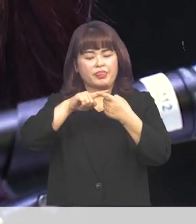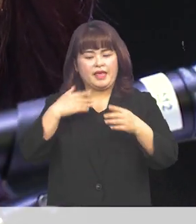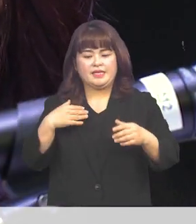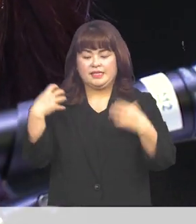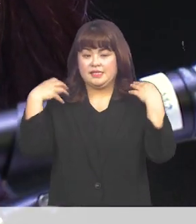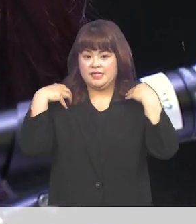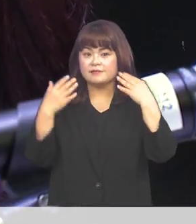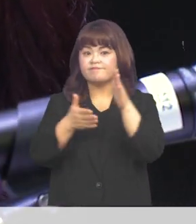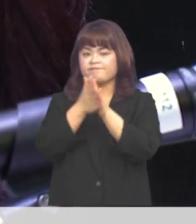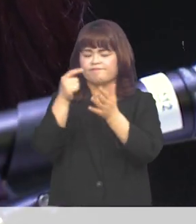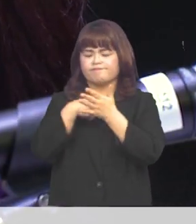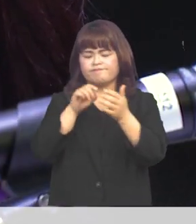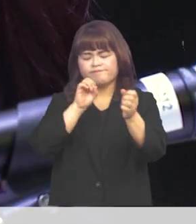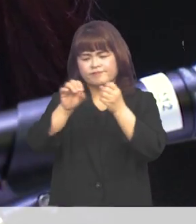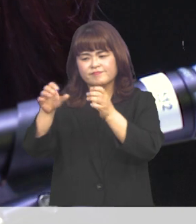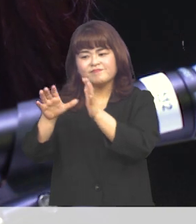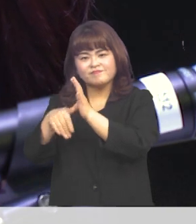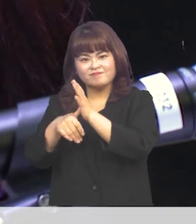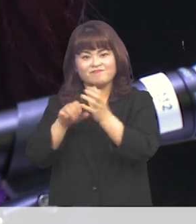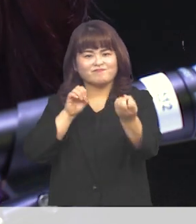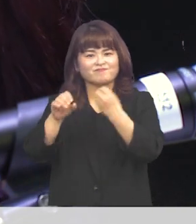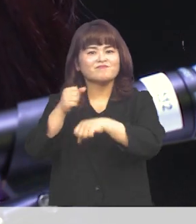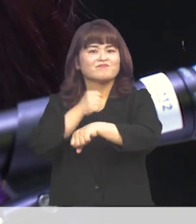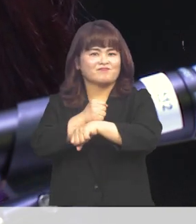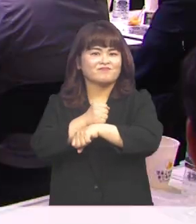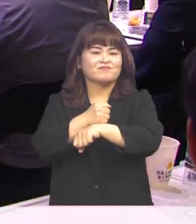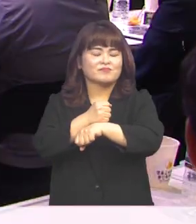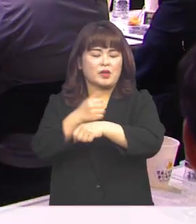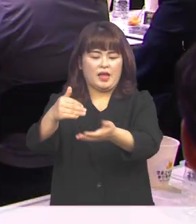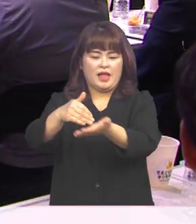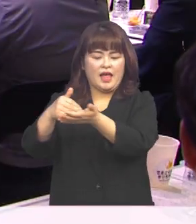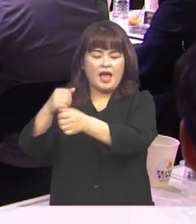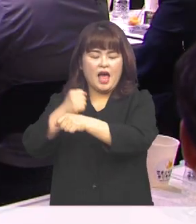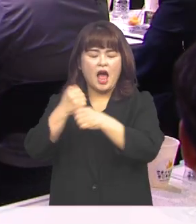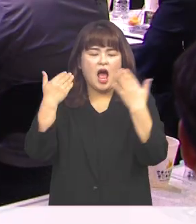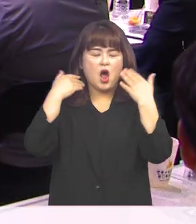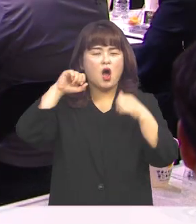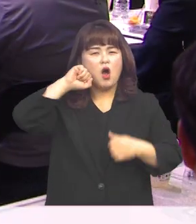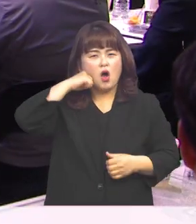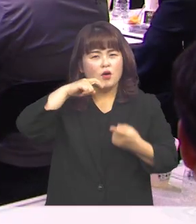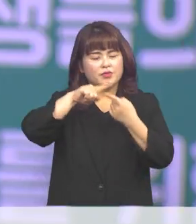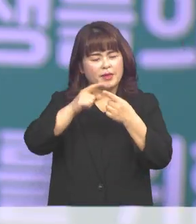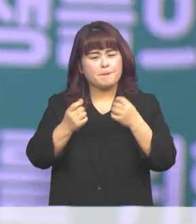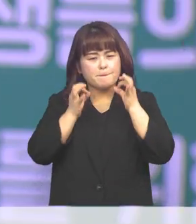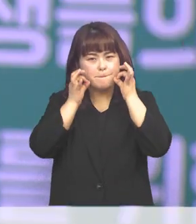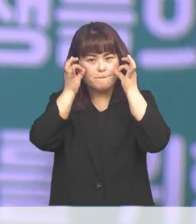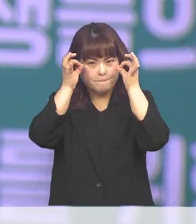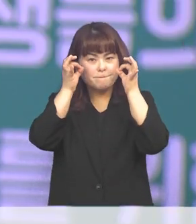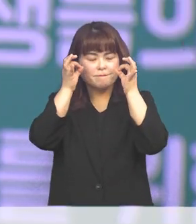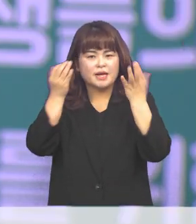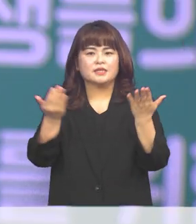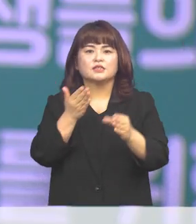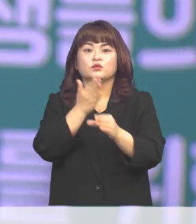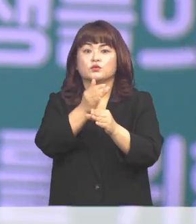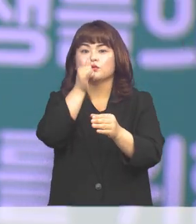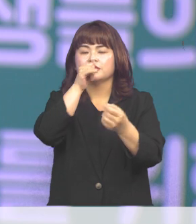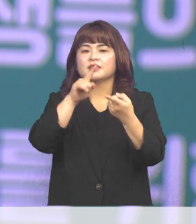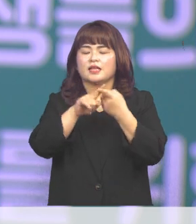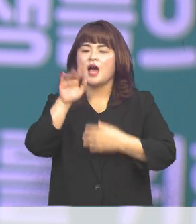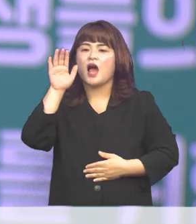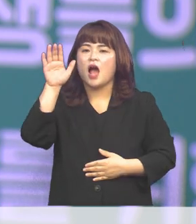있는 일들을 다 할 테니 기탄 없이 말씀을 주시라며 학교의 애로사항을 최대한 해결해드리는 자세로 일하고